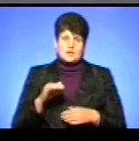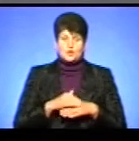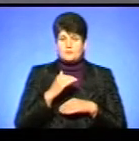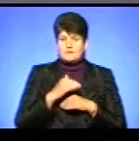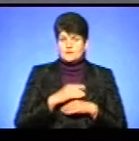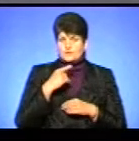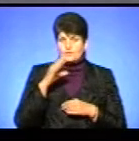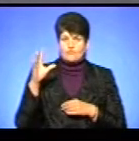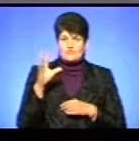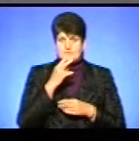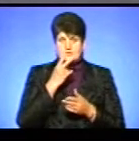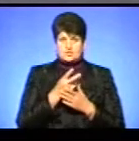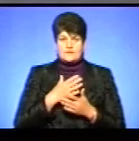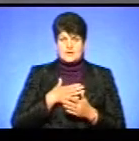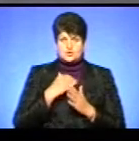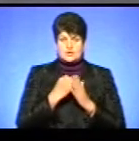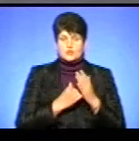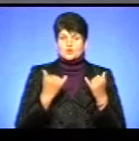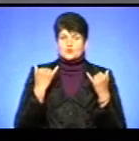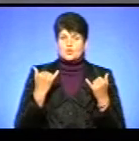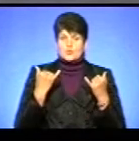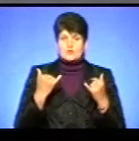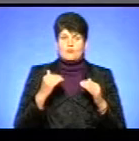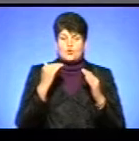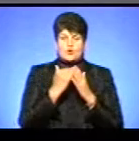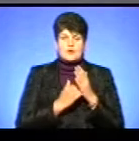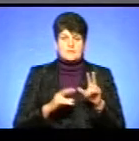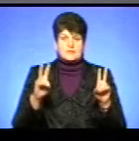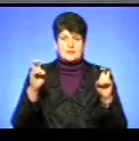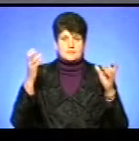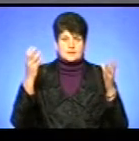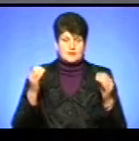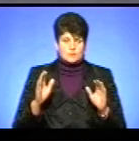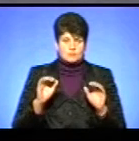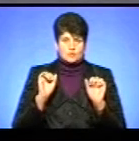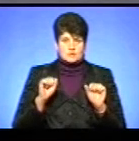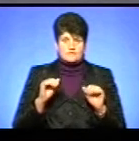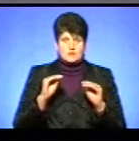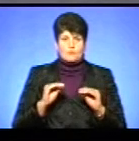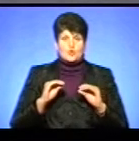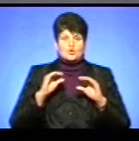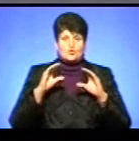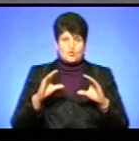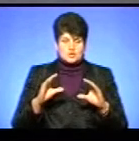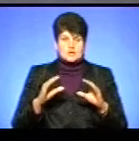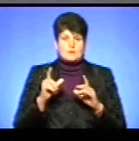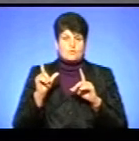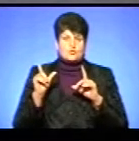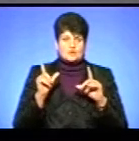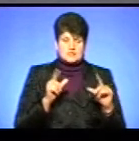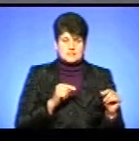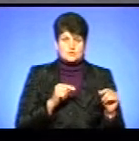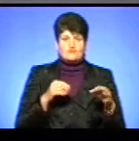кажу усім глядачам нашого каналу. Сьогодні у програмі «Тема дня» буде йти мова про можливе подорожчання проїзду у громадському